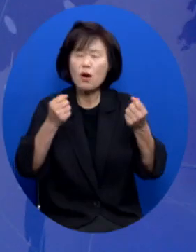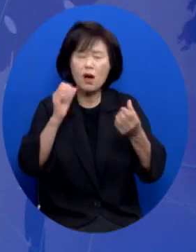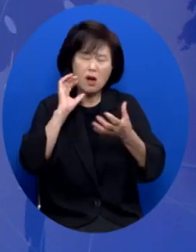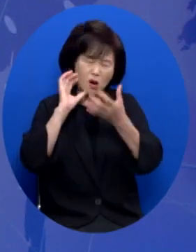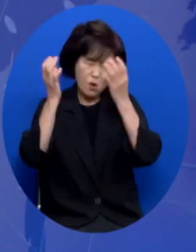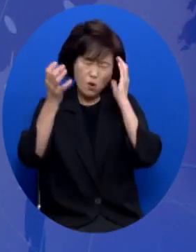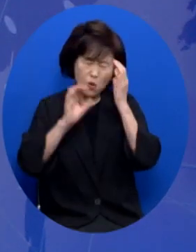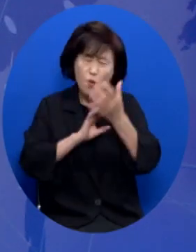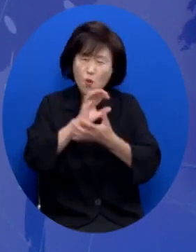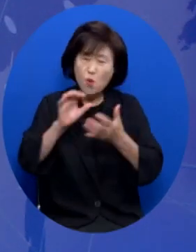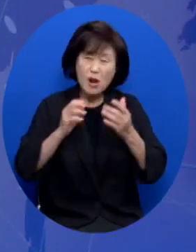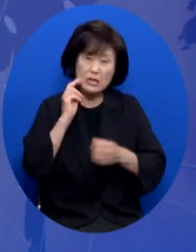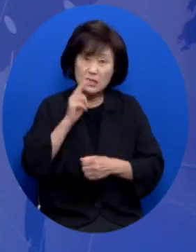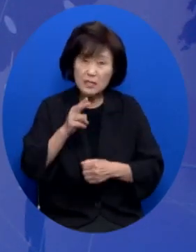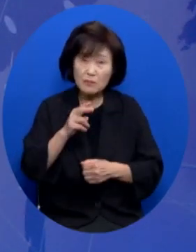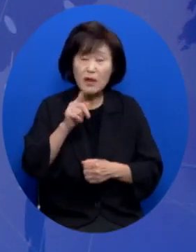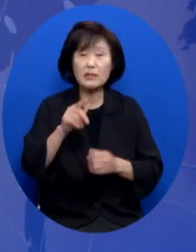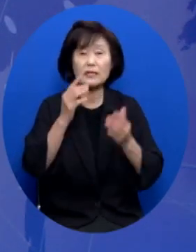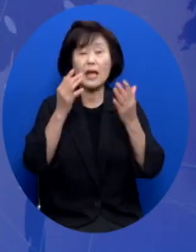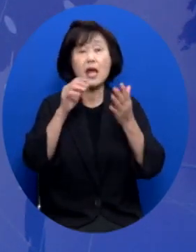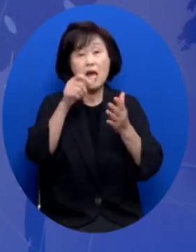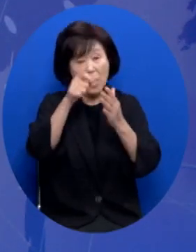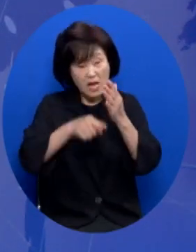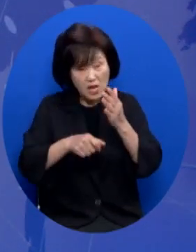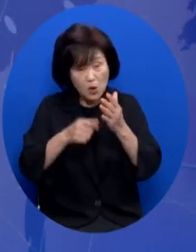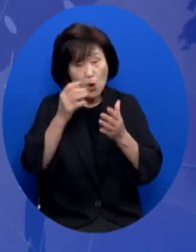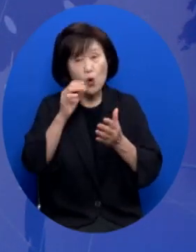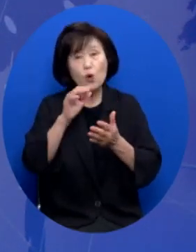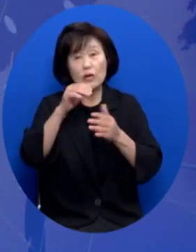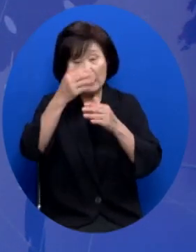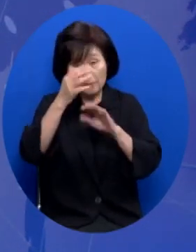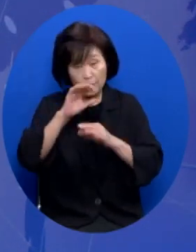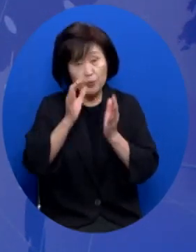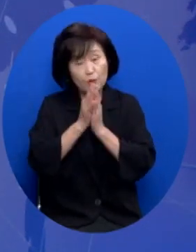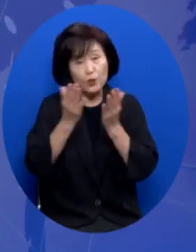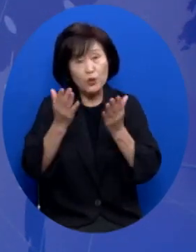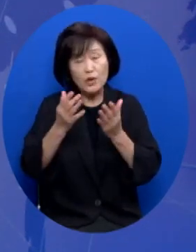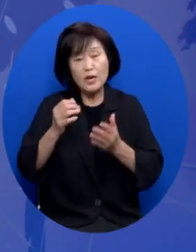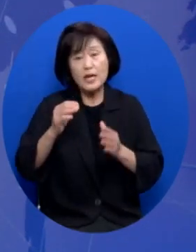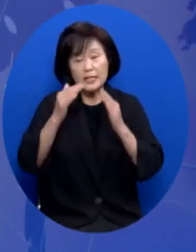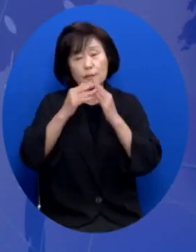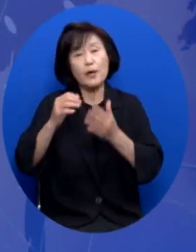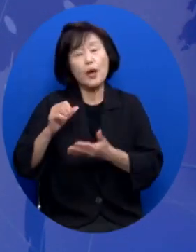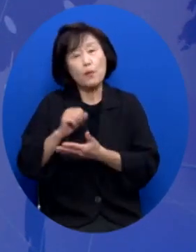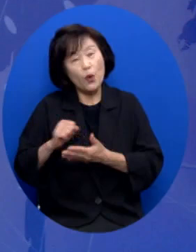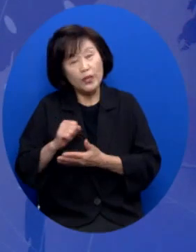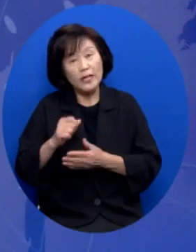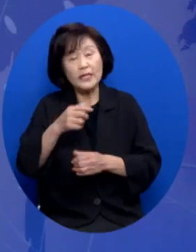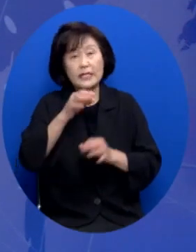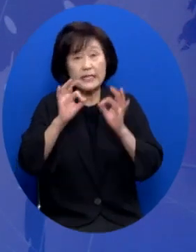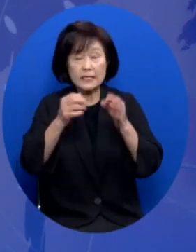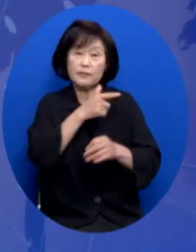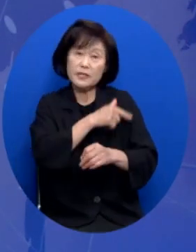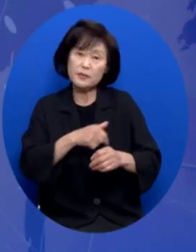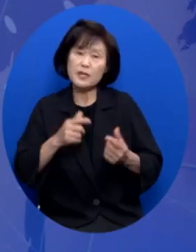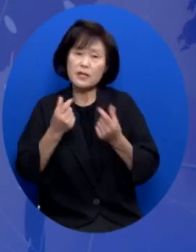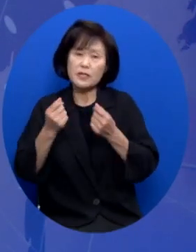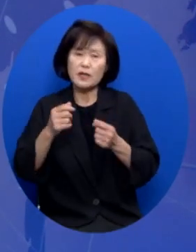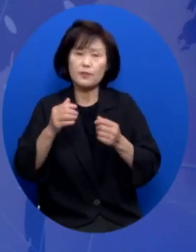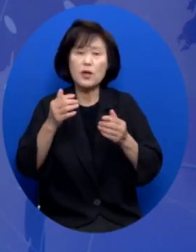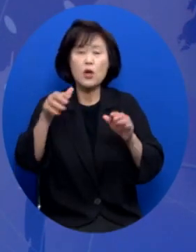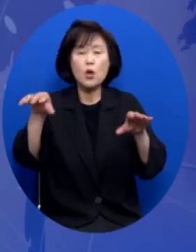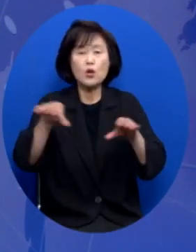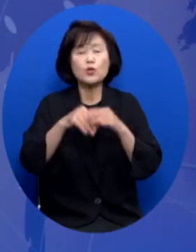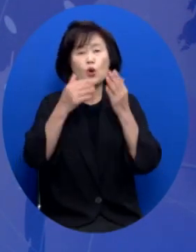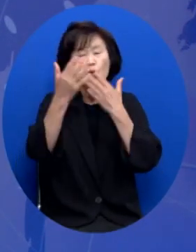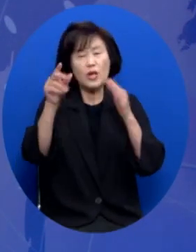혼란이 극심했습니다. 이 학적부를 집에 보관했던 김 집사처럼 총회와 신학교의 각종 서류를 개인이